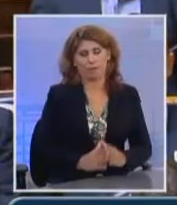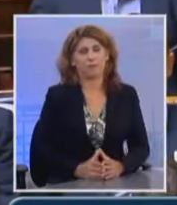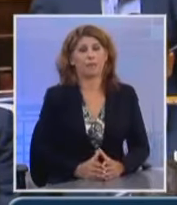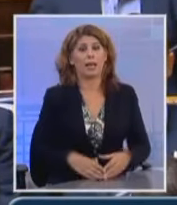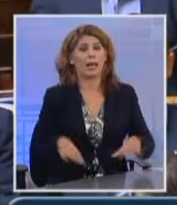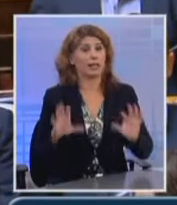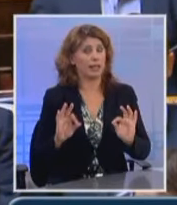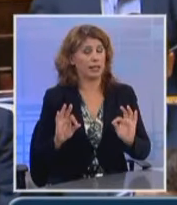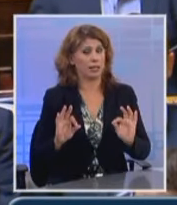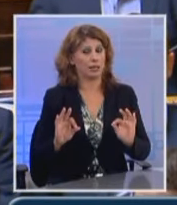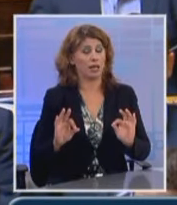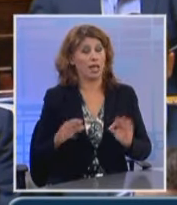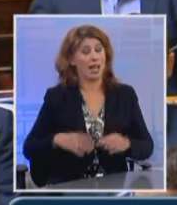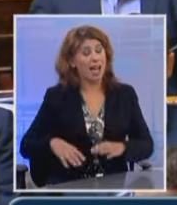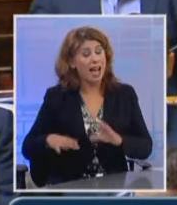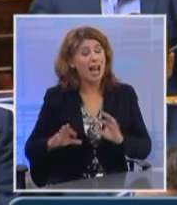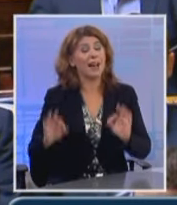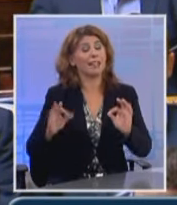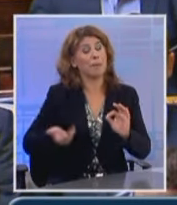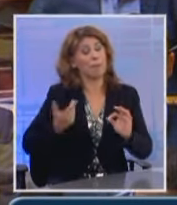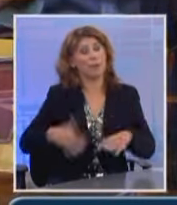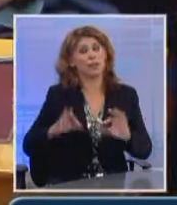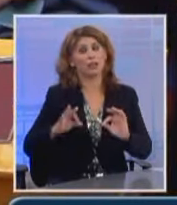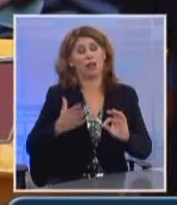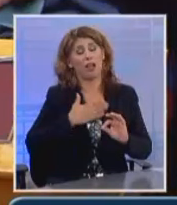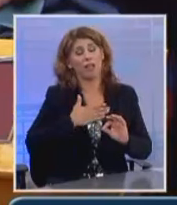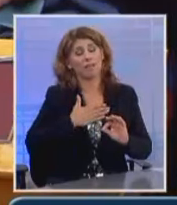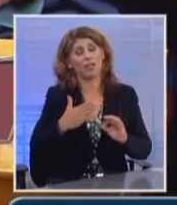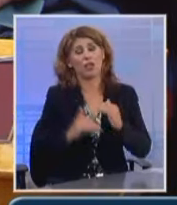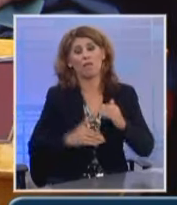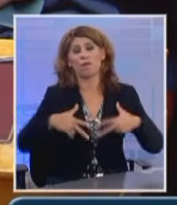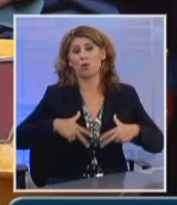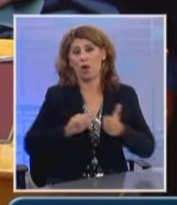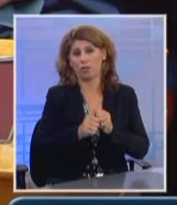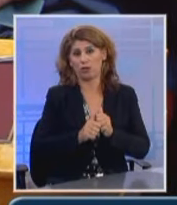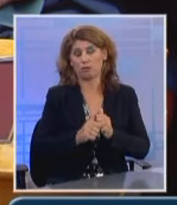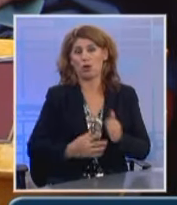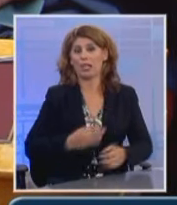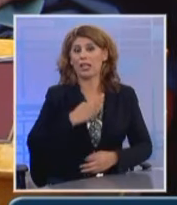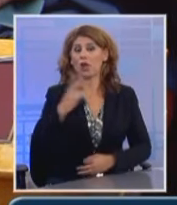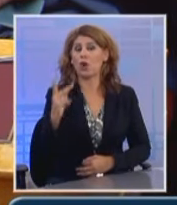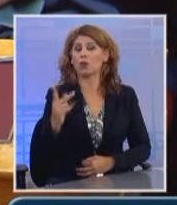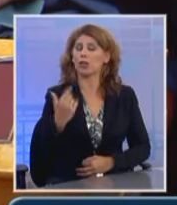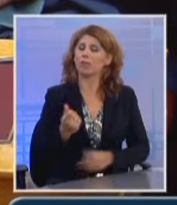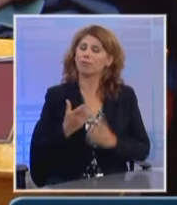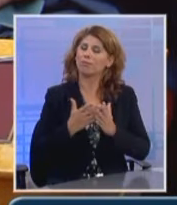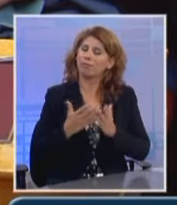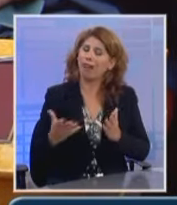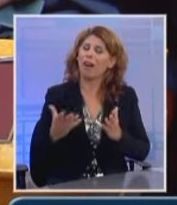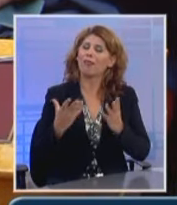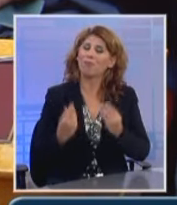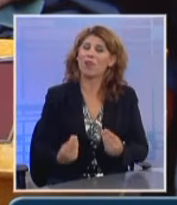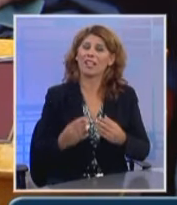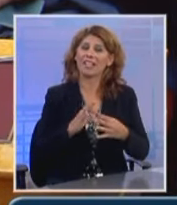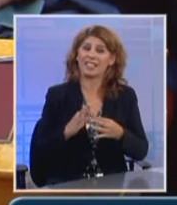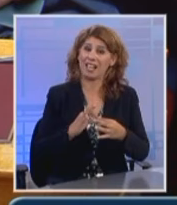Καταρχήν θέλω όμως πρωτίστως να ευχαριστήσω τον Υφυπουργό Αθλητισμού, τον κύριο Κοντονή, ο οποίος είχα μια μεγάλη και πολύ καλή